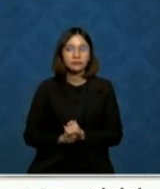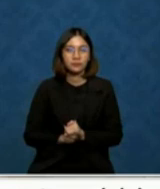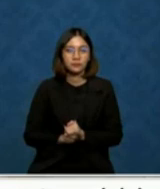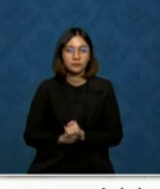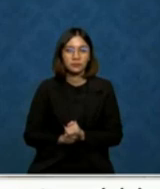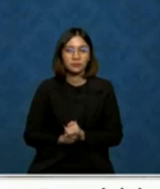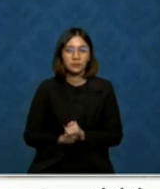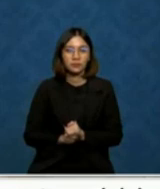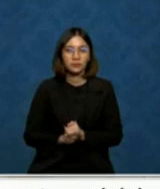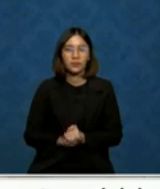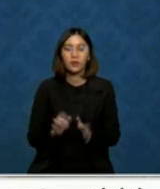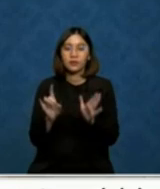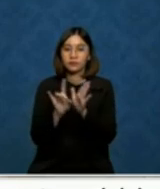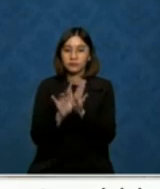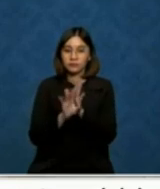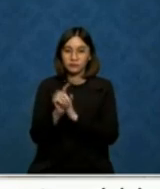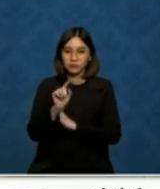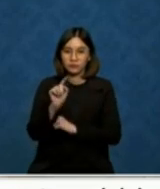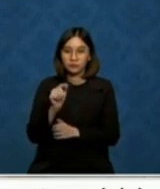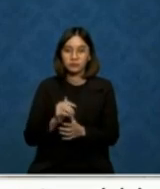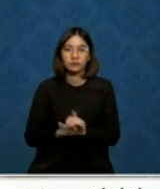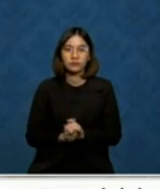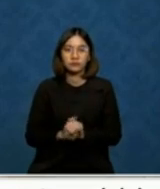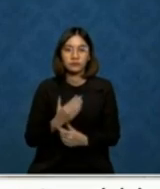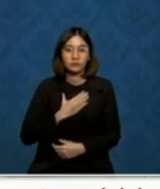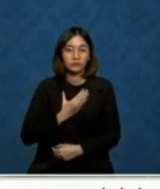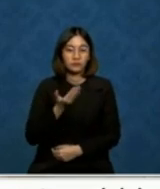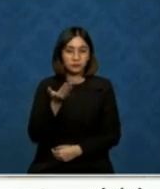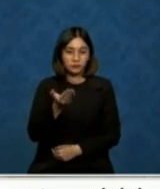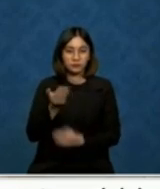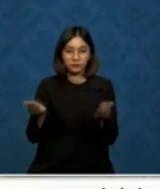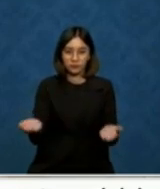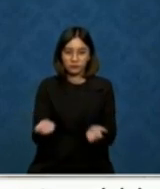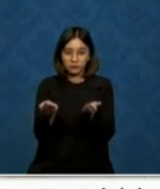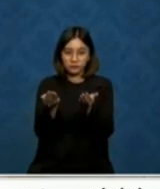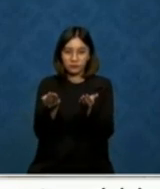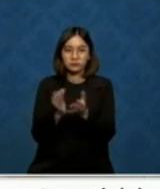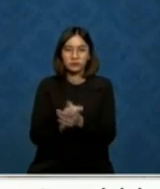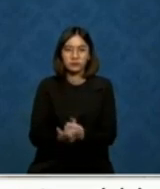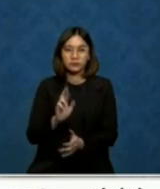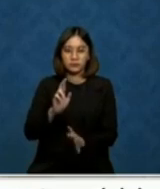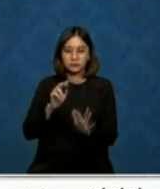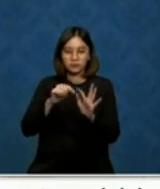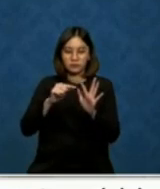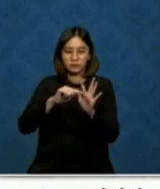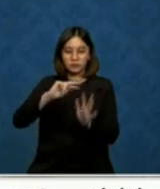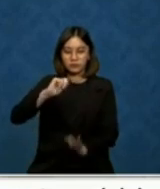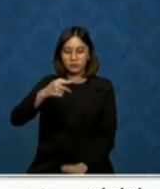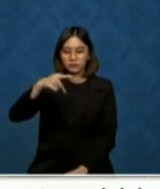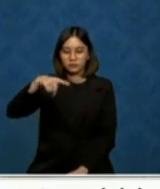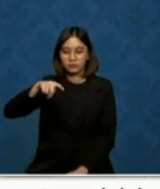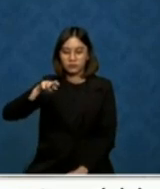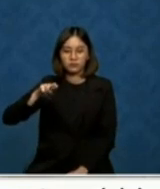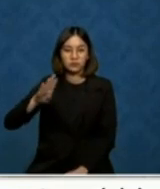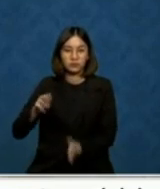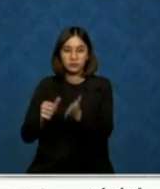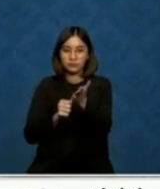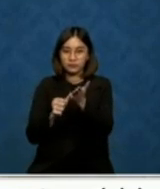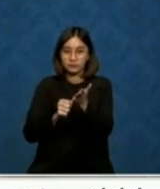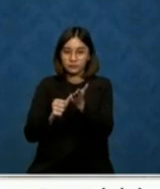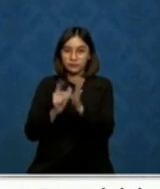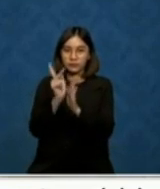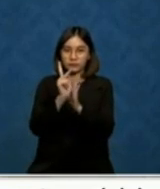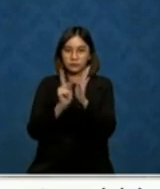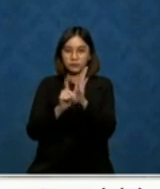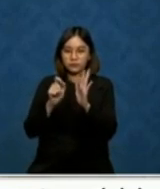เนี่ยท้ายที่สุดนี้ผมขอสนับสนุนร่างพระราชบัญญัติแก้ไขประมวลกฎหม